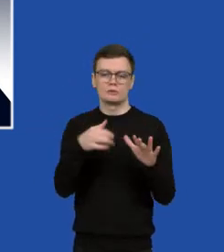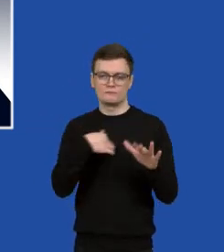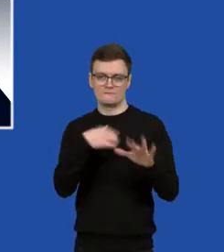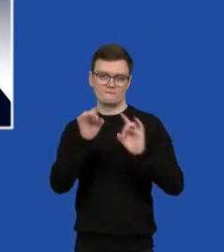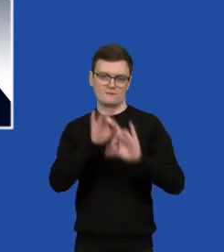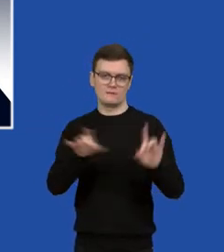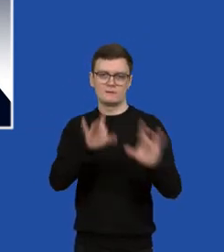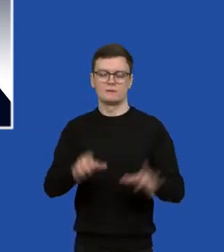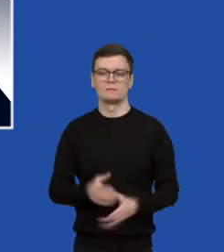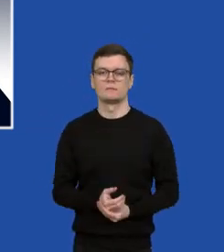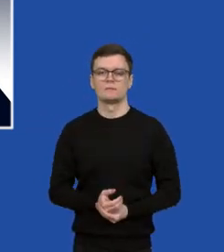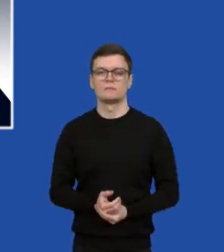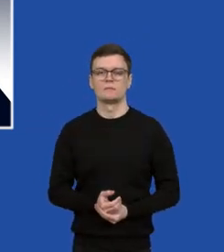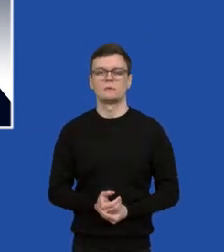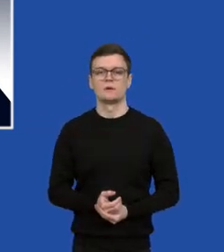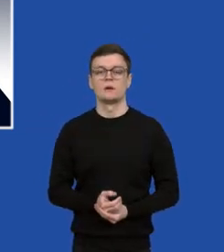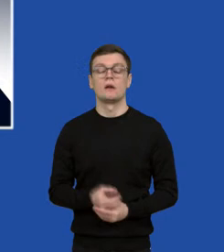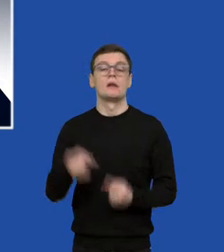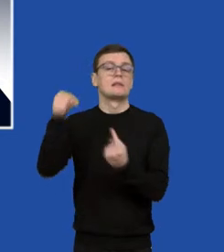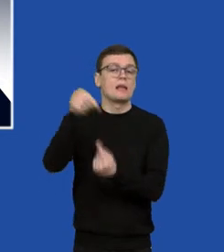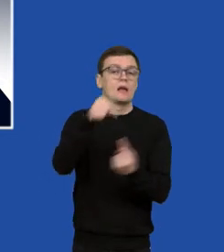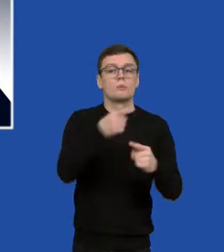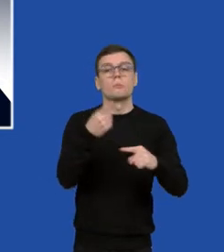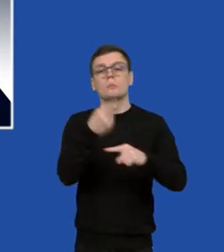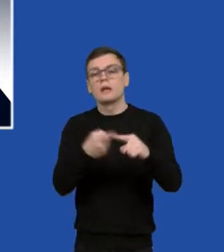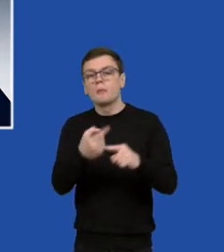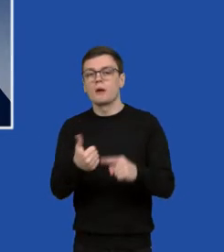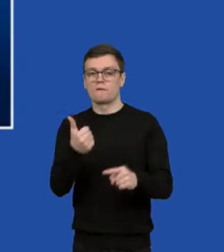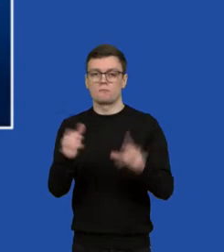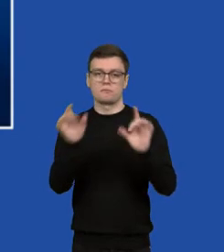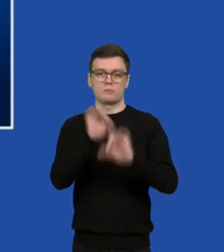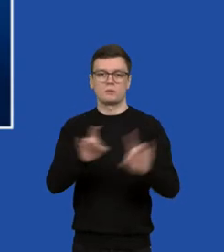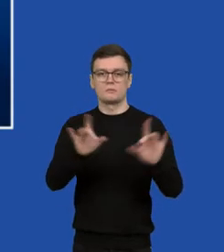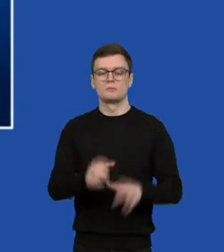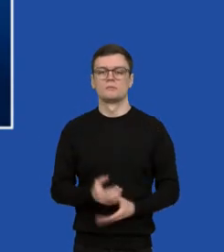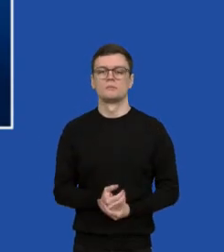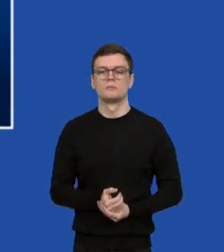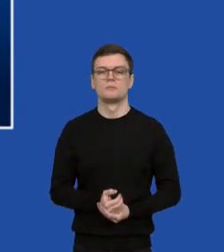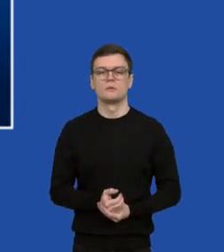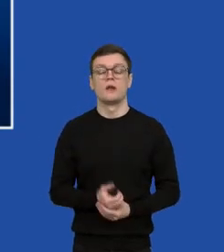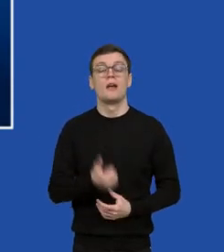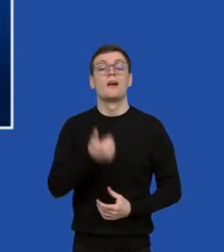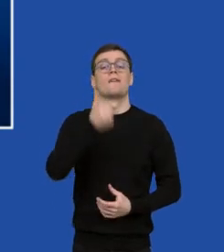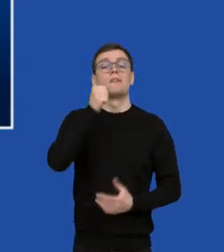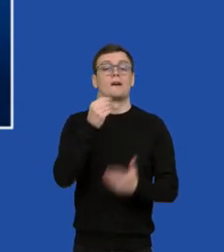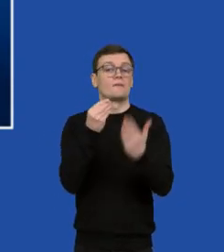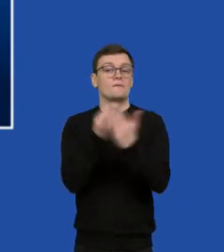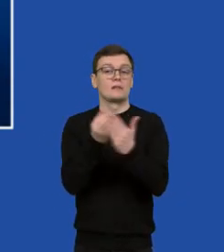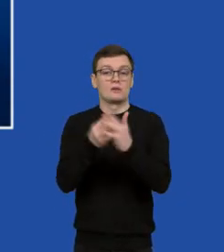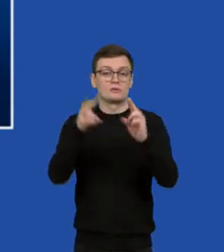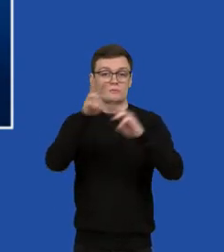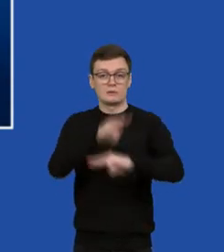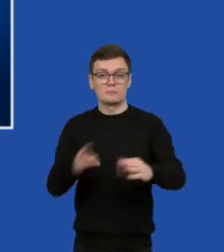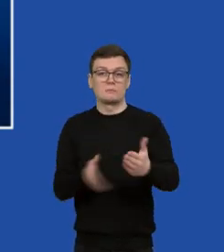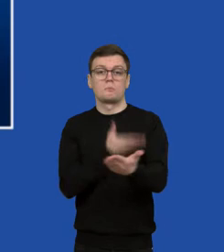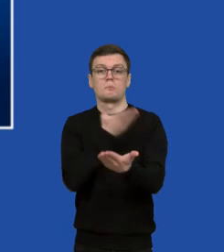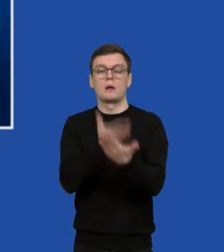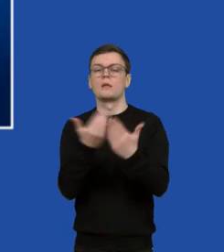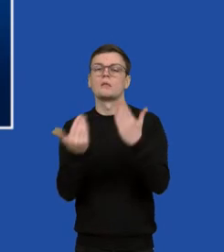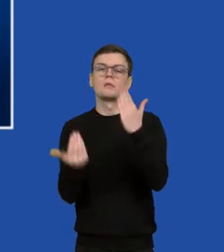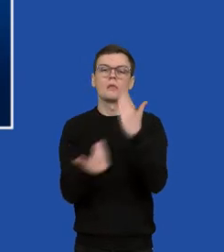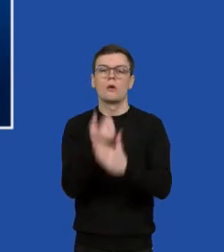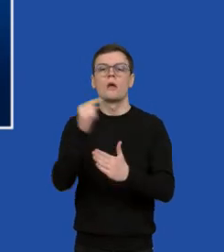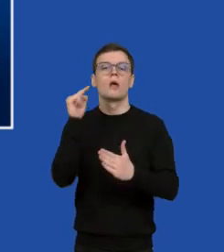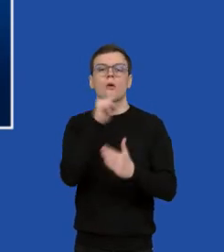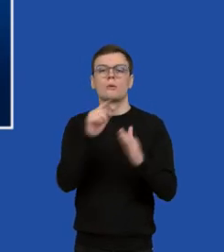pagrįsti taikomas priemonės. Vakar finansų ministerija pateikė atnaujintą ekonominės